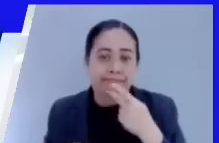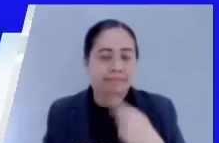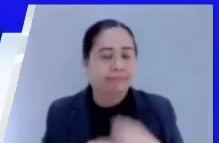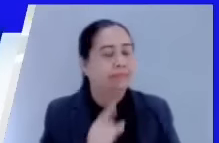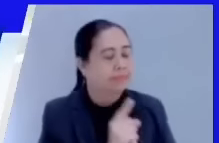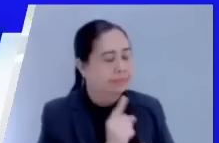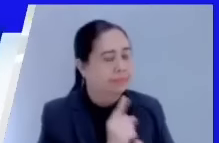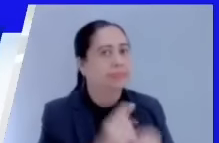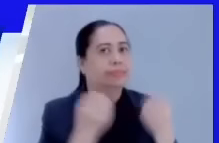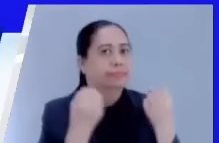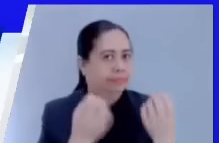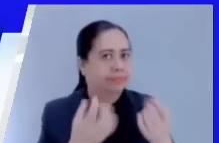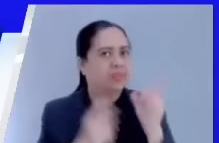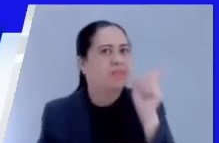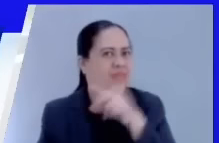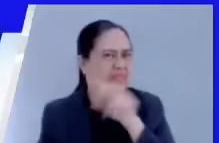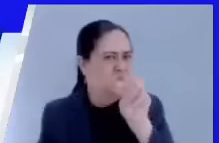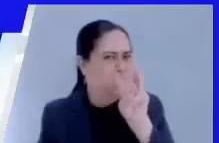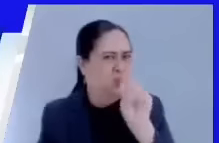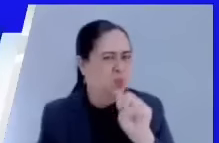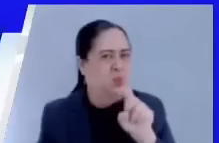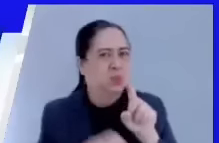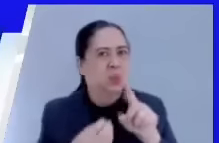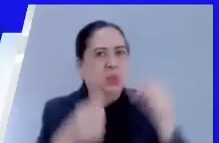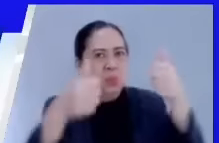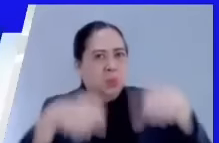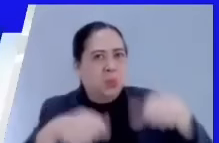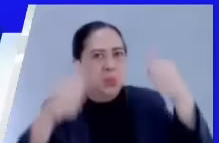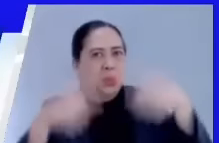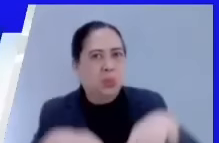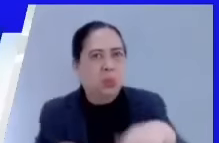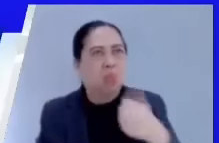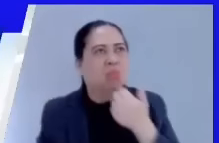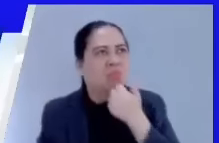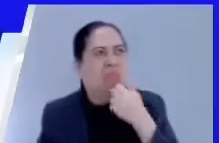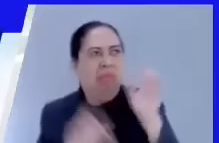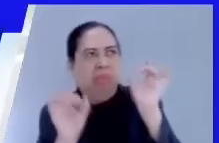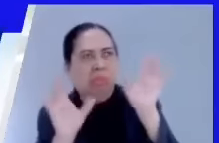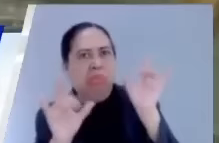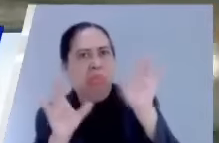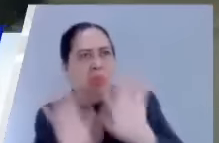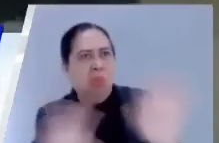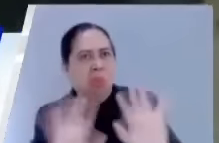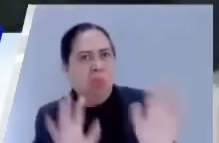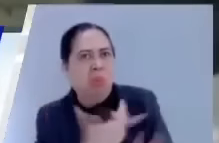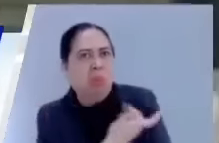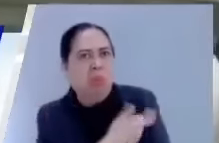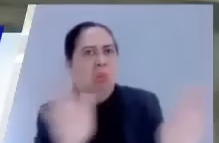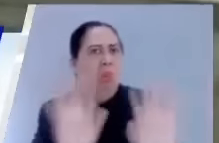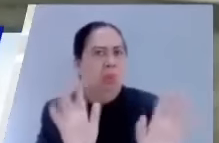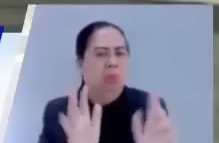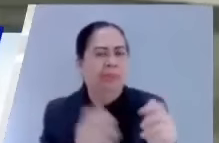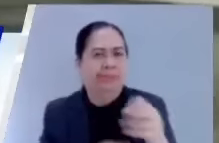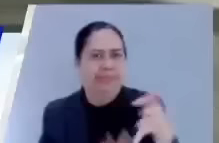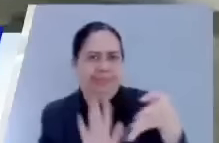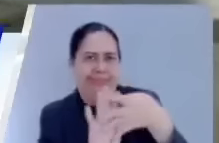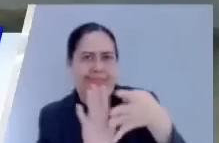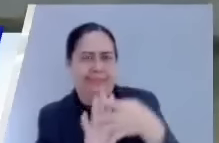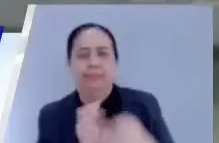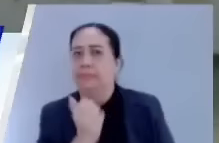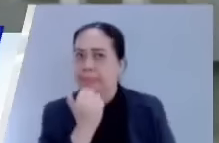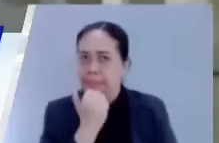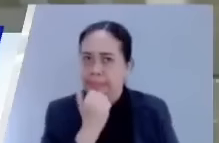daming ang fake news sa social media, yung mga anti-vaxxer na wag daw pabakunahan yung mga anak nila. Mali po yun, ano?